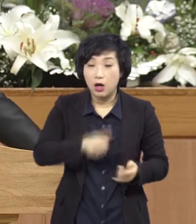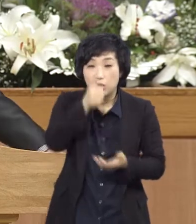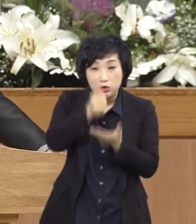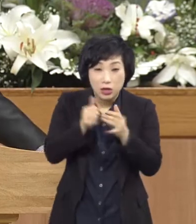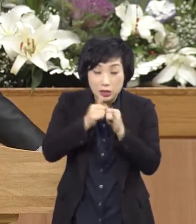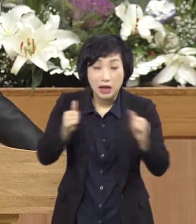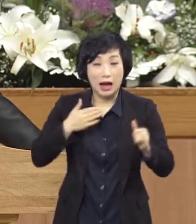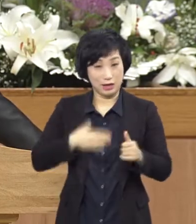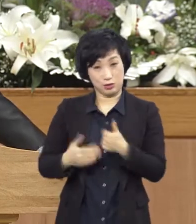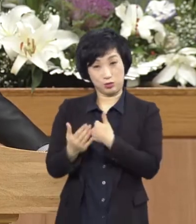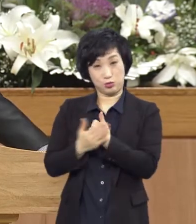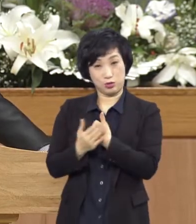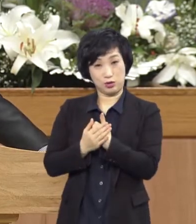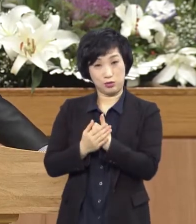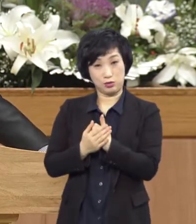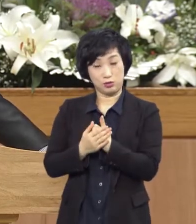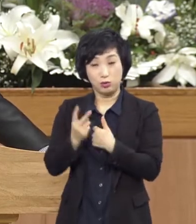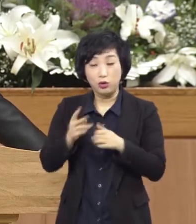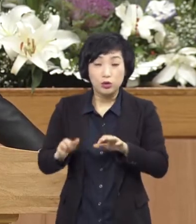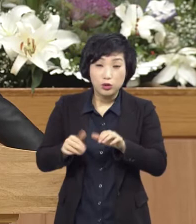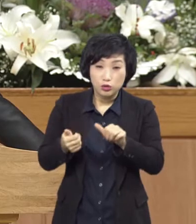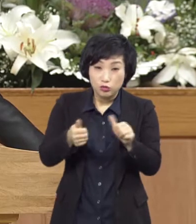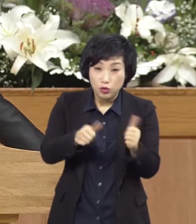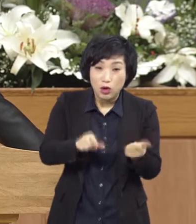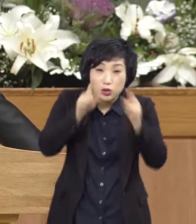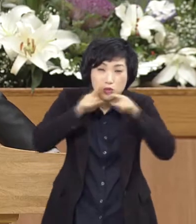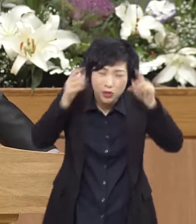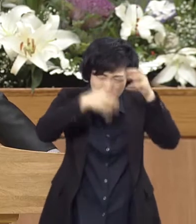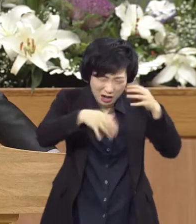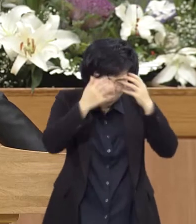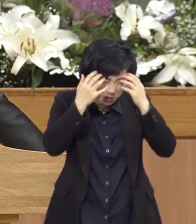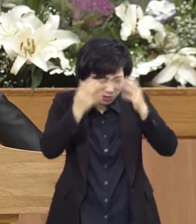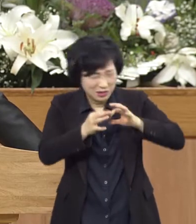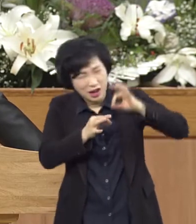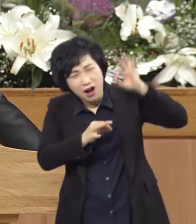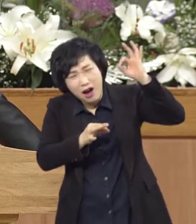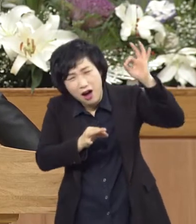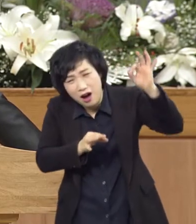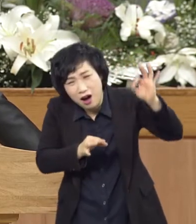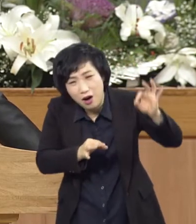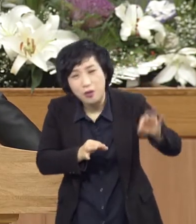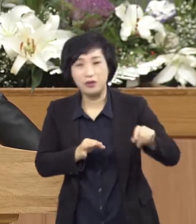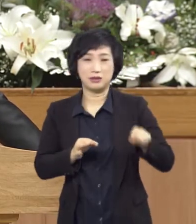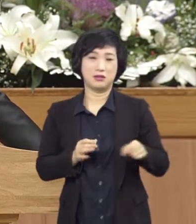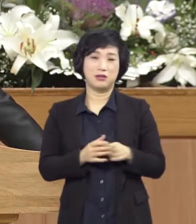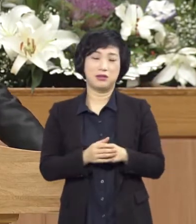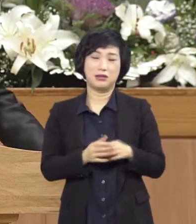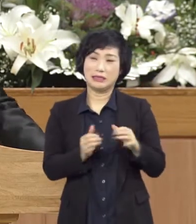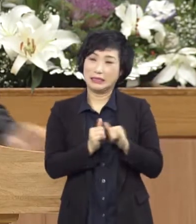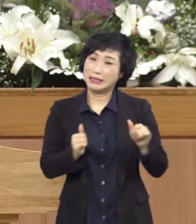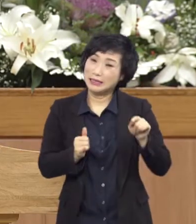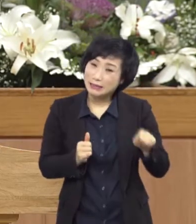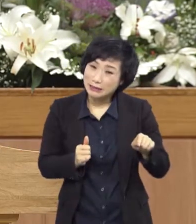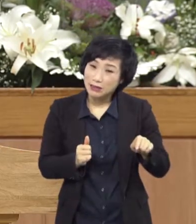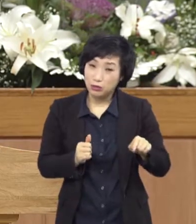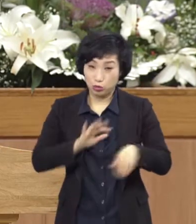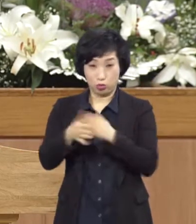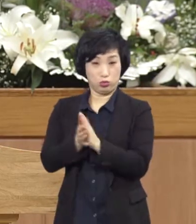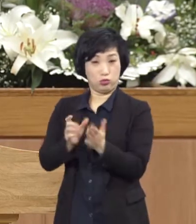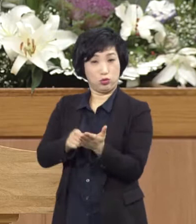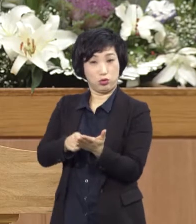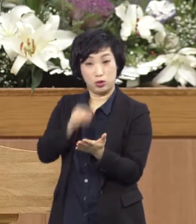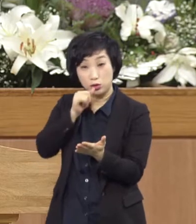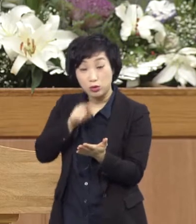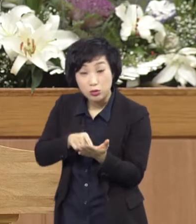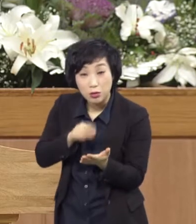하시고 죽어서 지옥 가서 세세토록 고통당할 인간임을 성경을